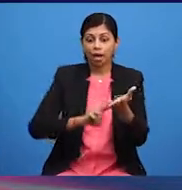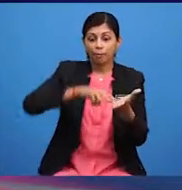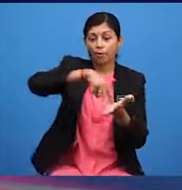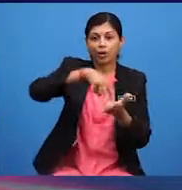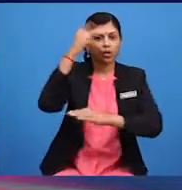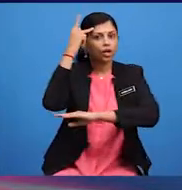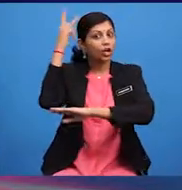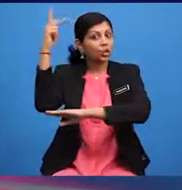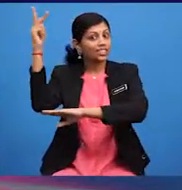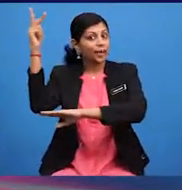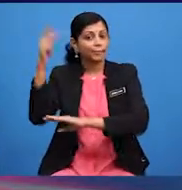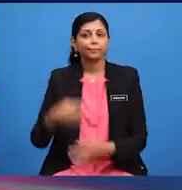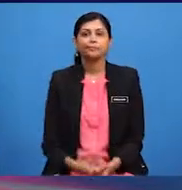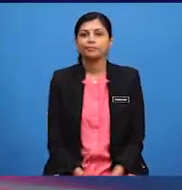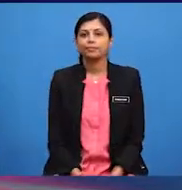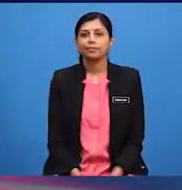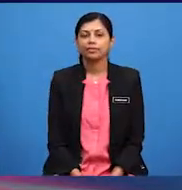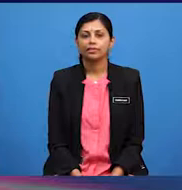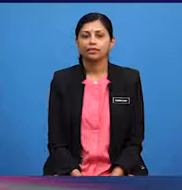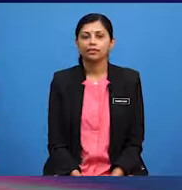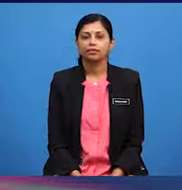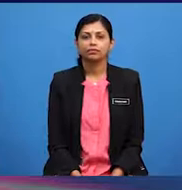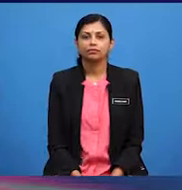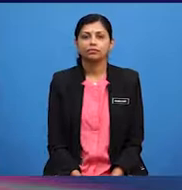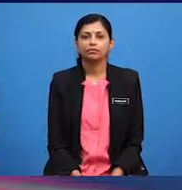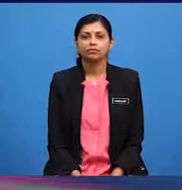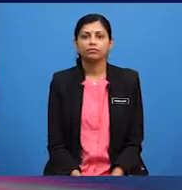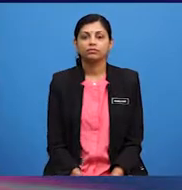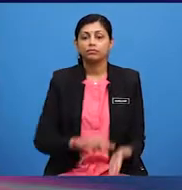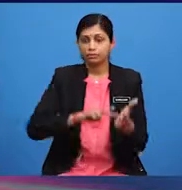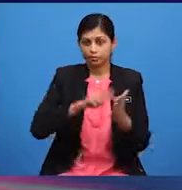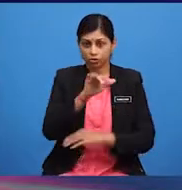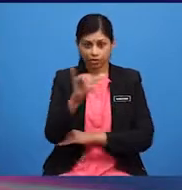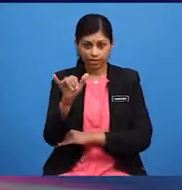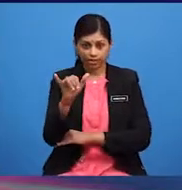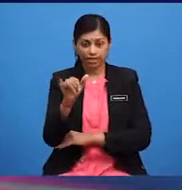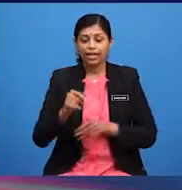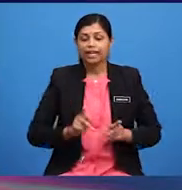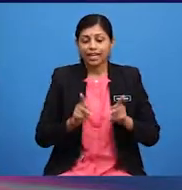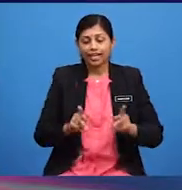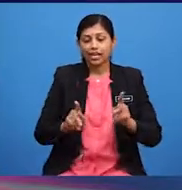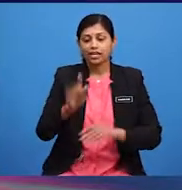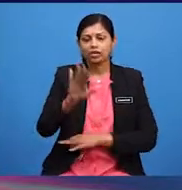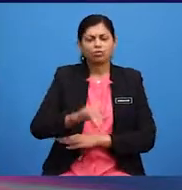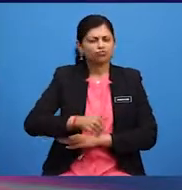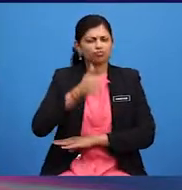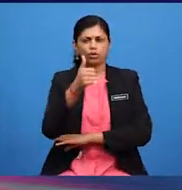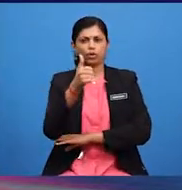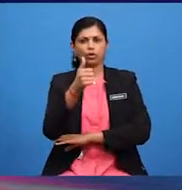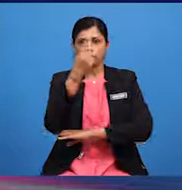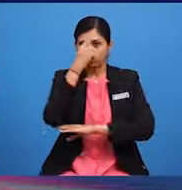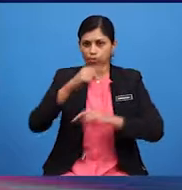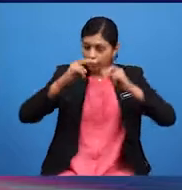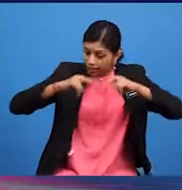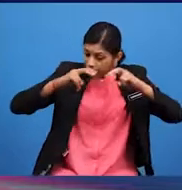pembangunan konsep, iaitu kaedah yang terbaik untuk mengeksplorasi